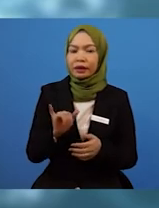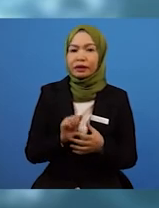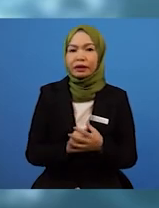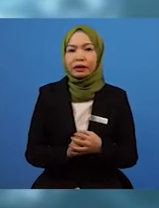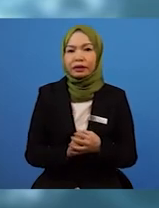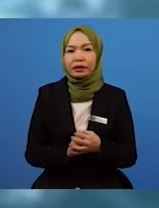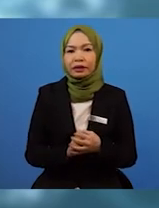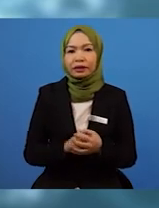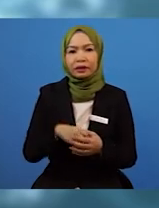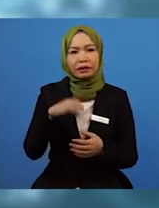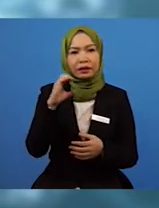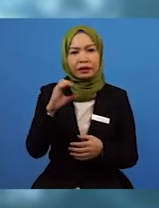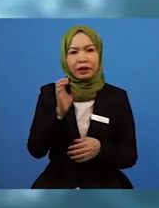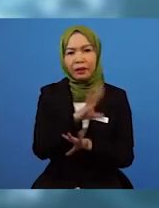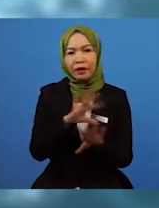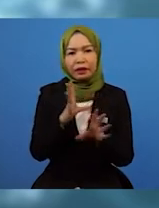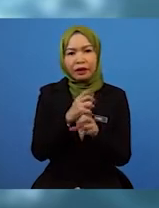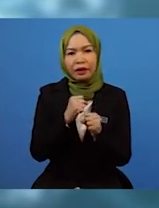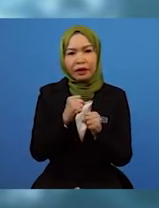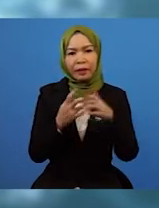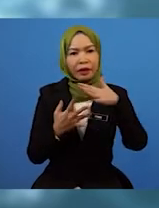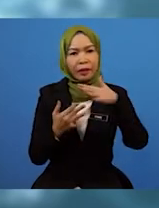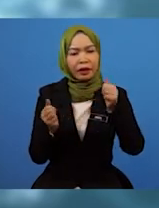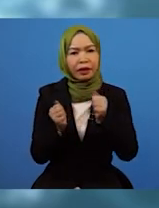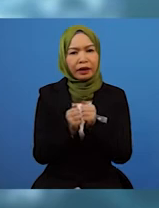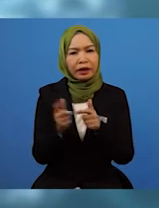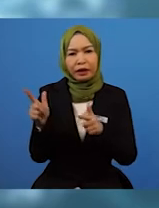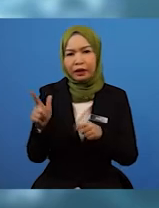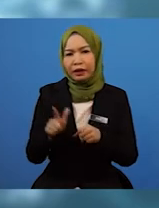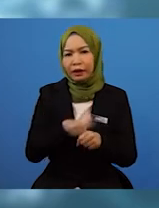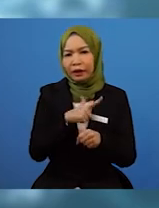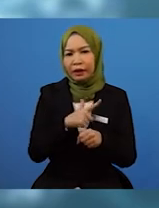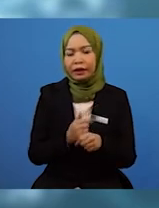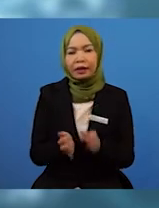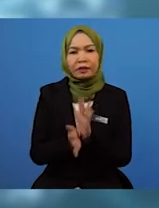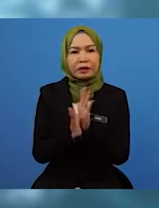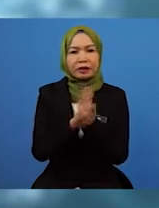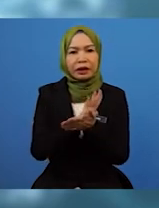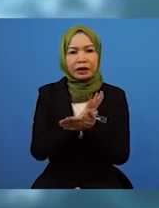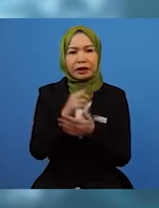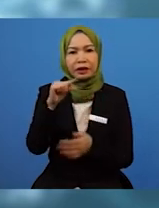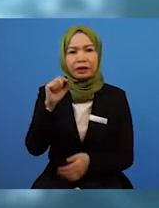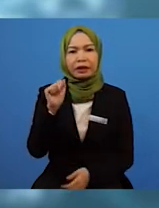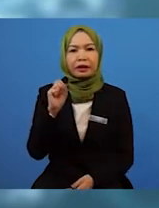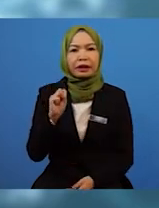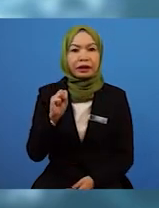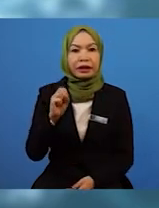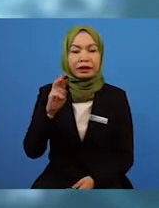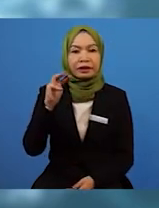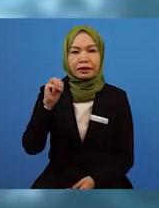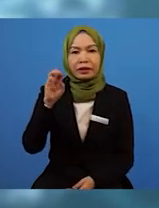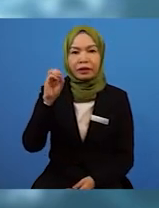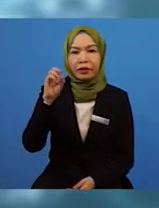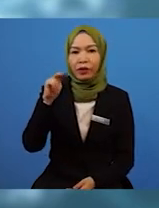Sebahagian besar karbon tidak dapat terbakar dengan lengkap. Jadi, gas karbon